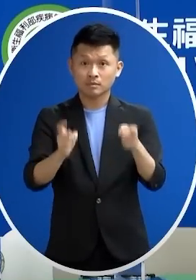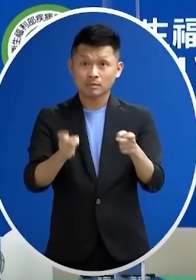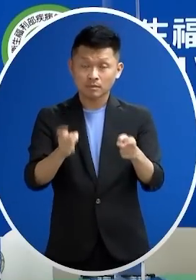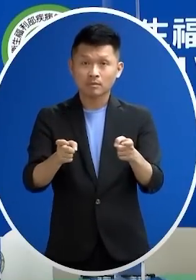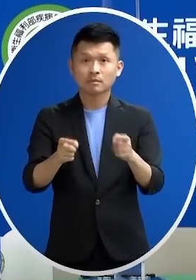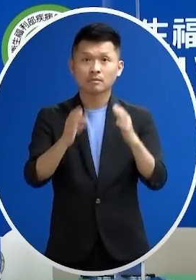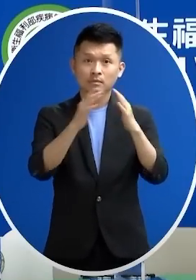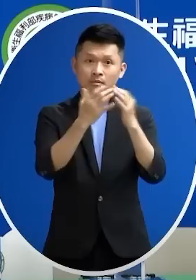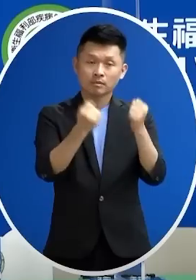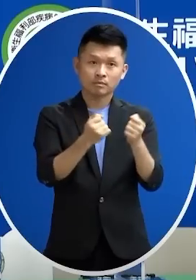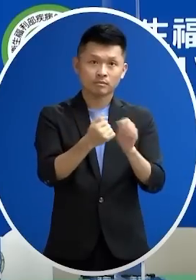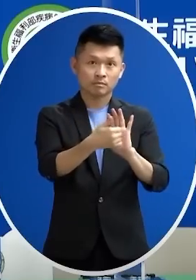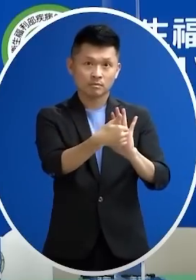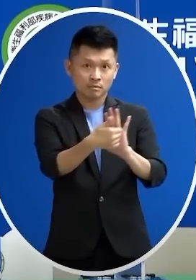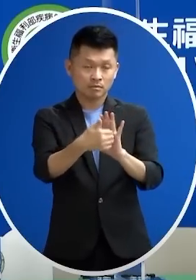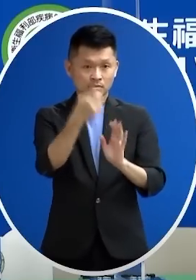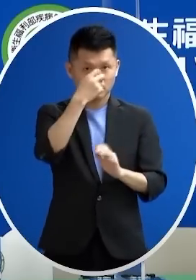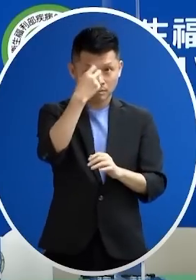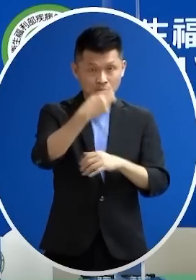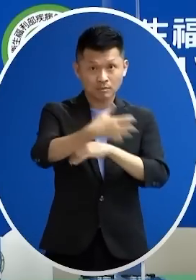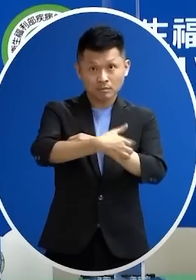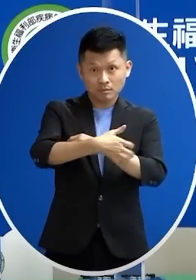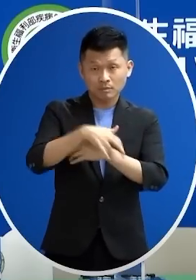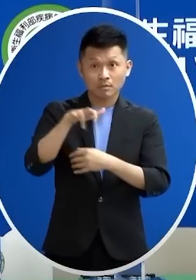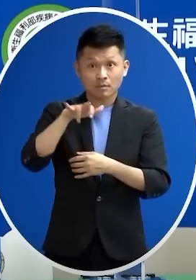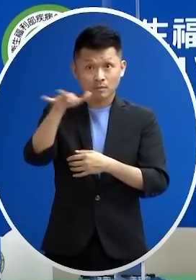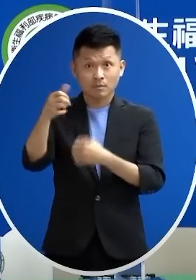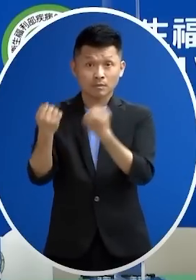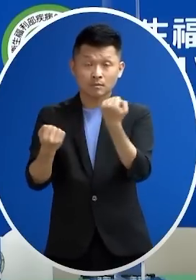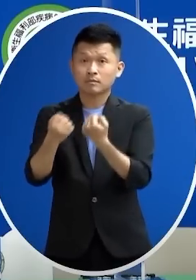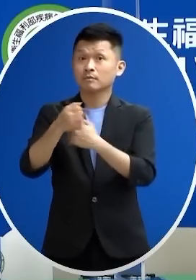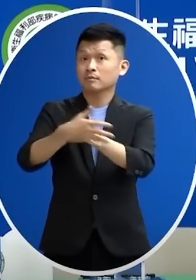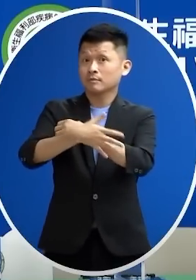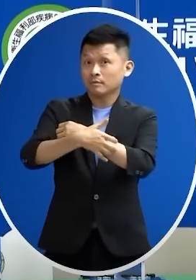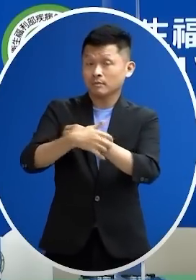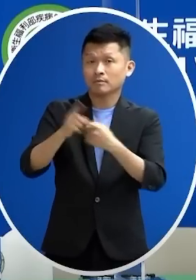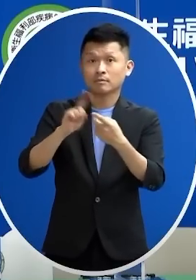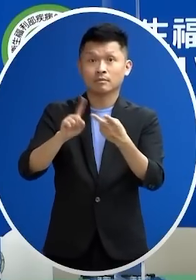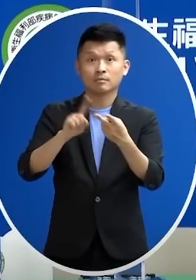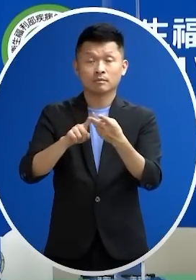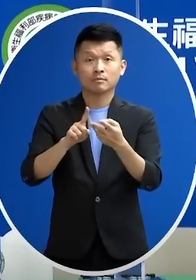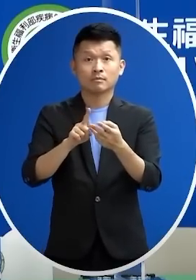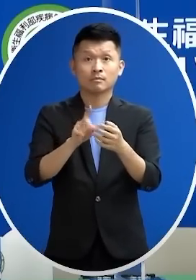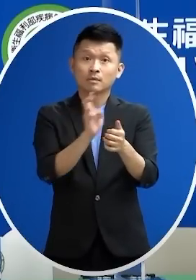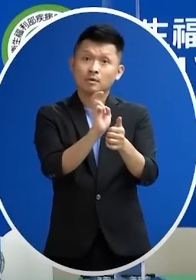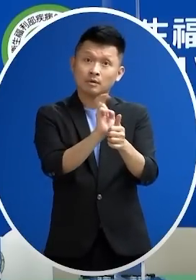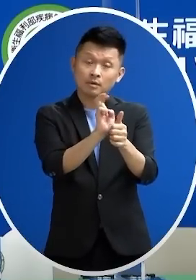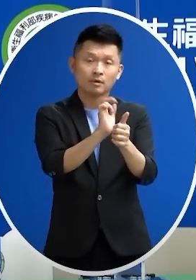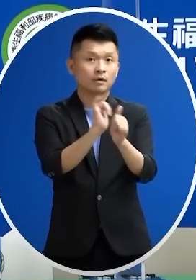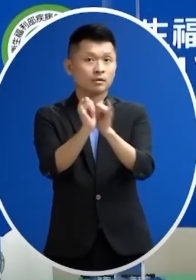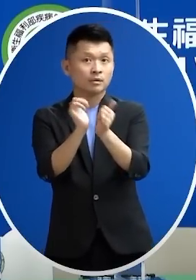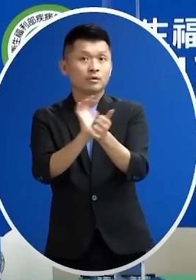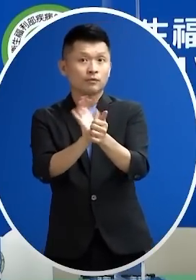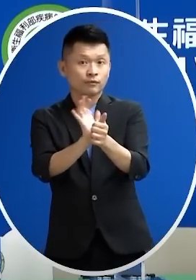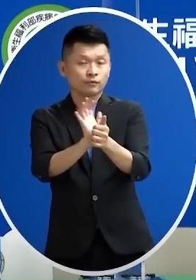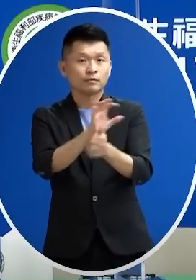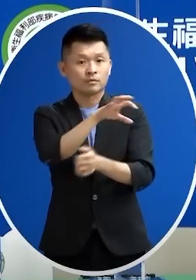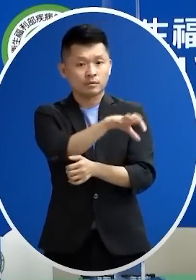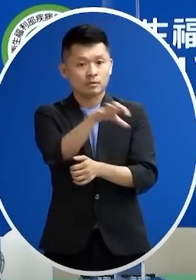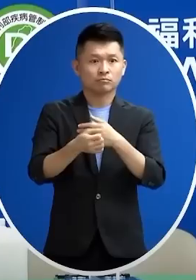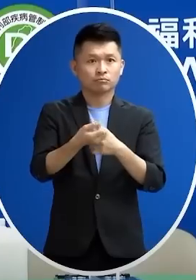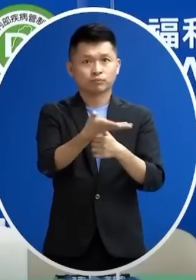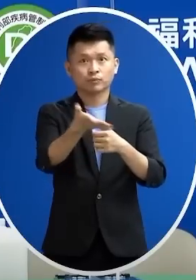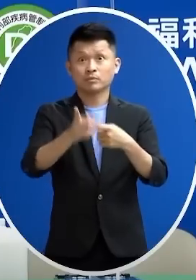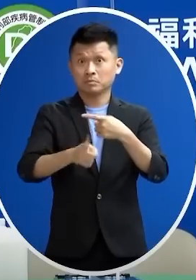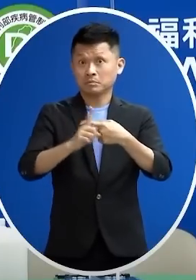家检疫相关工作人员及航空机组员、船员，还有这个机构跟这个社福照护系统的相关工作人